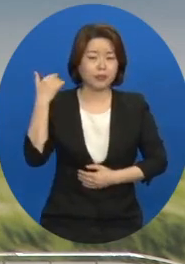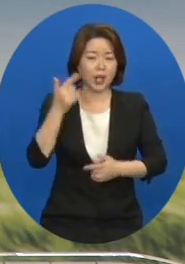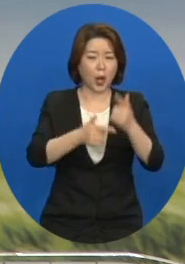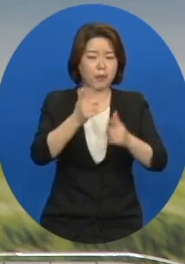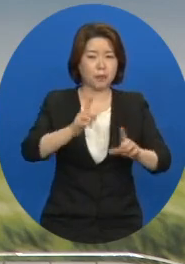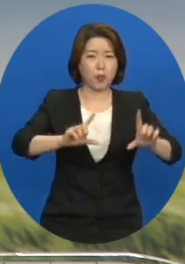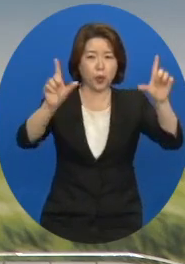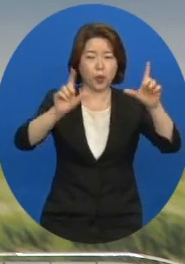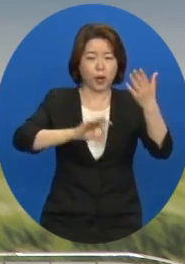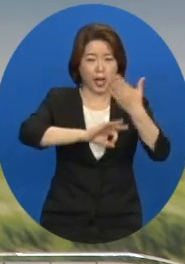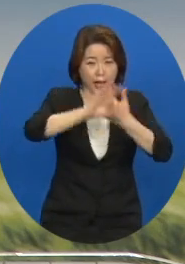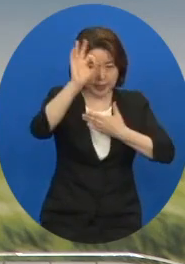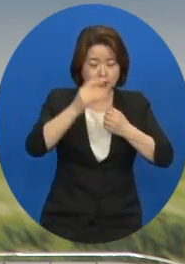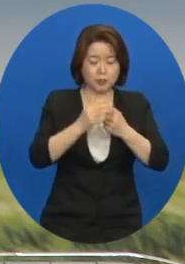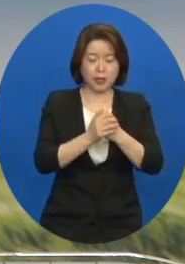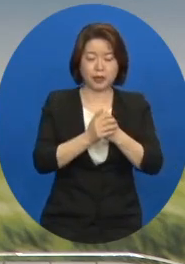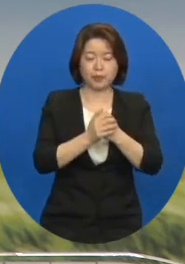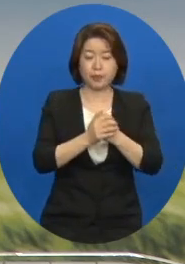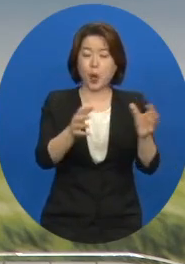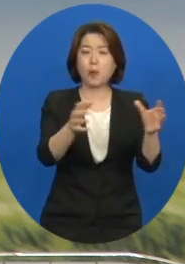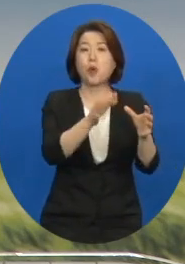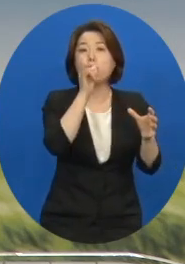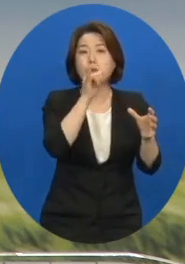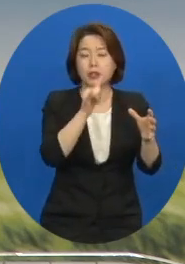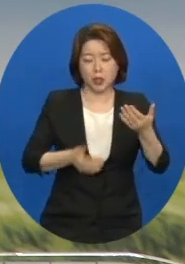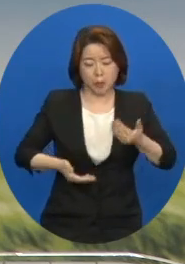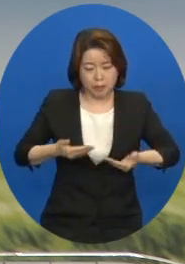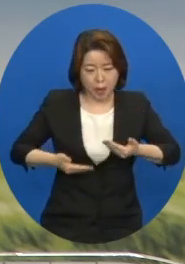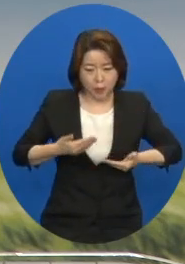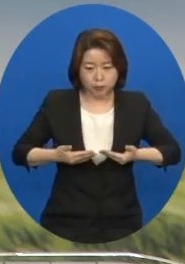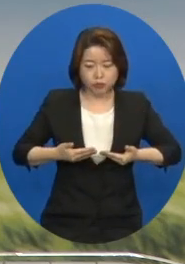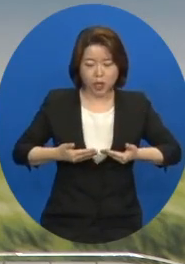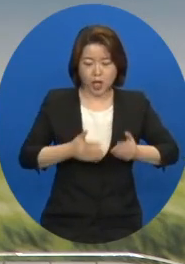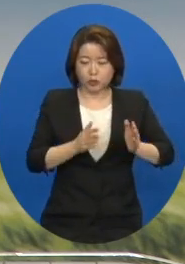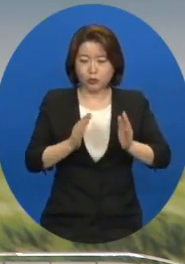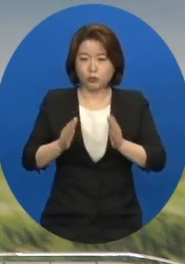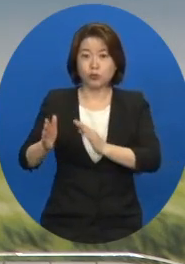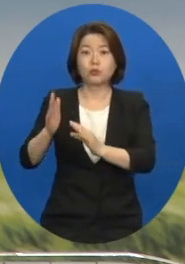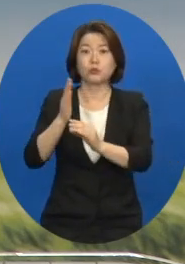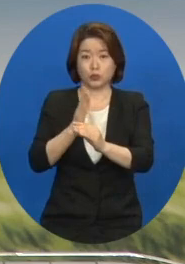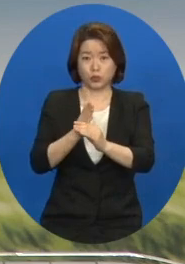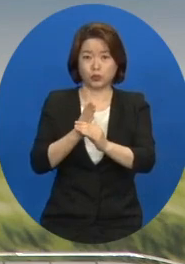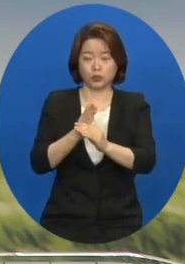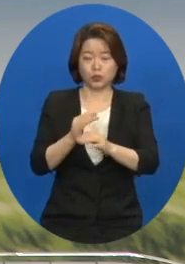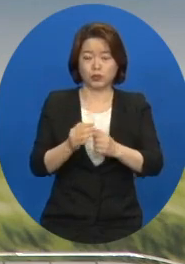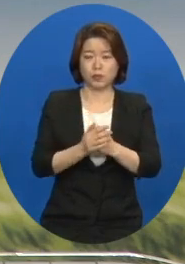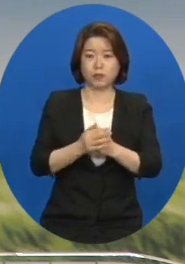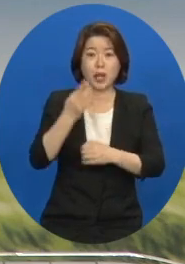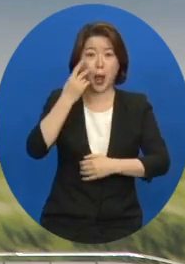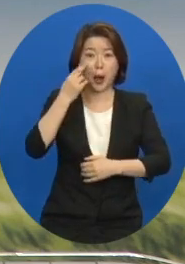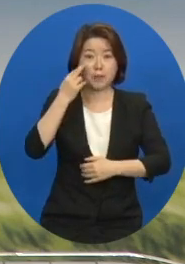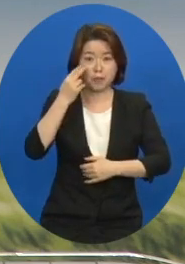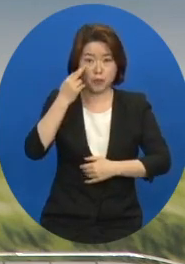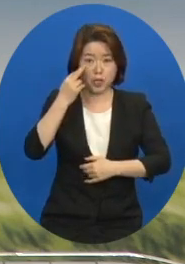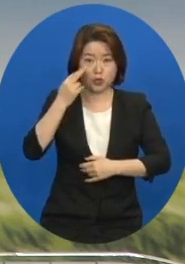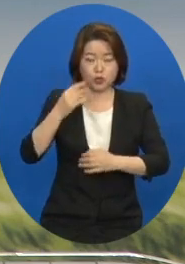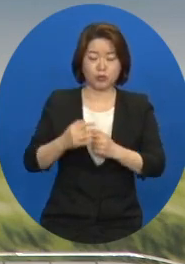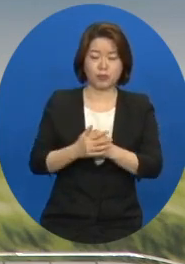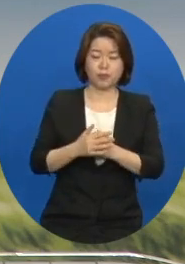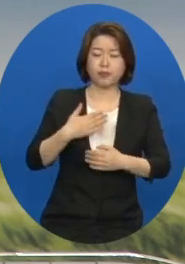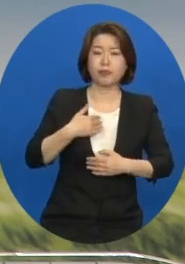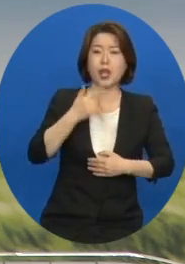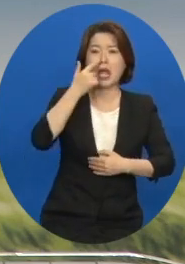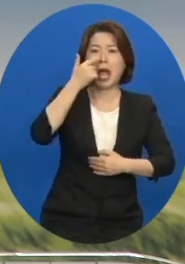아침에 일어나서 분주하게 아침 모임이 있어서 나갈 채비를 하고 있는데 미국에서 저희